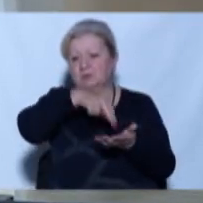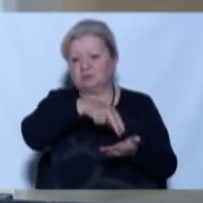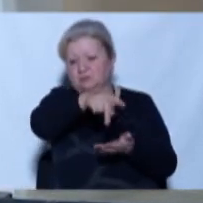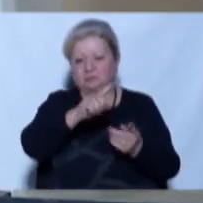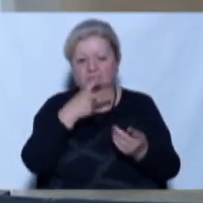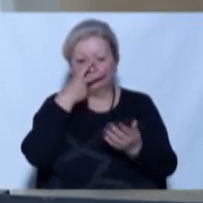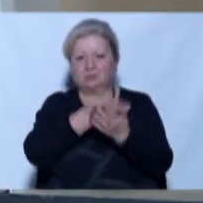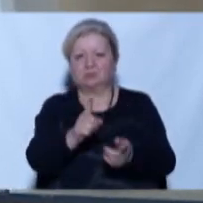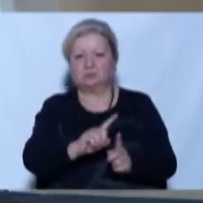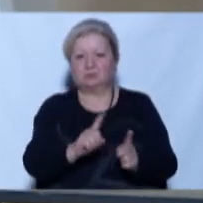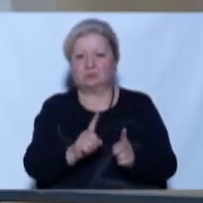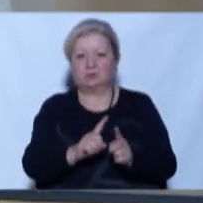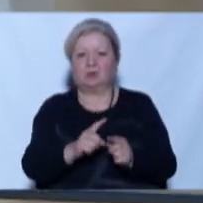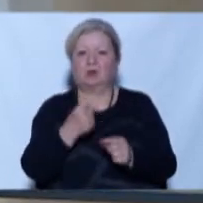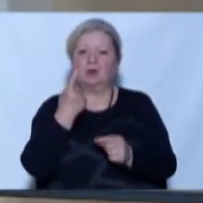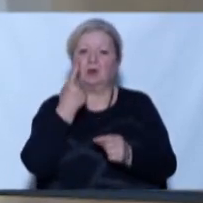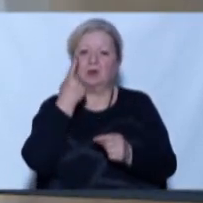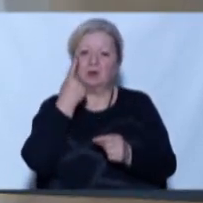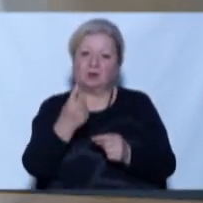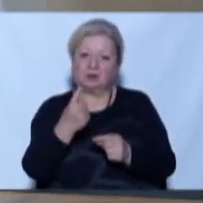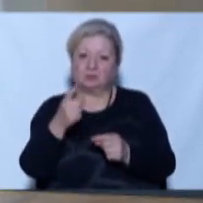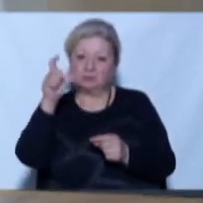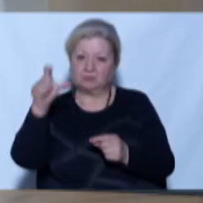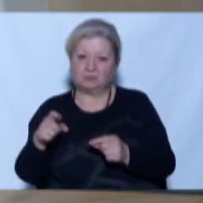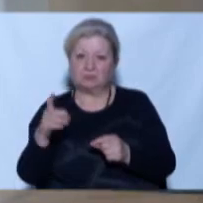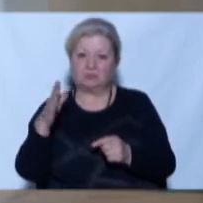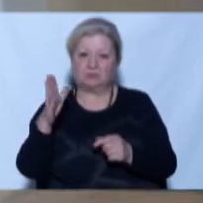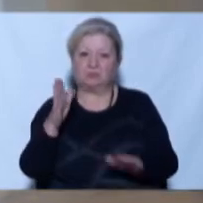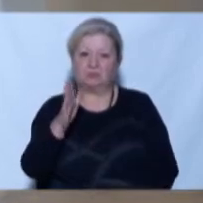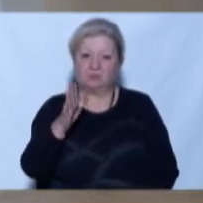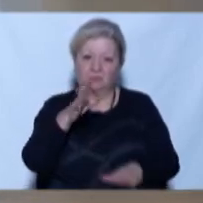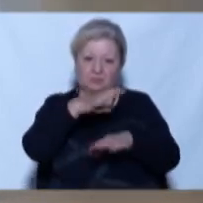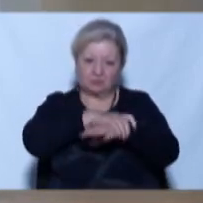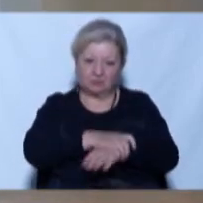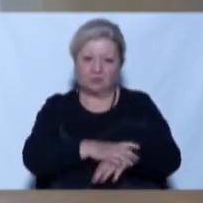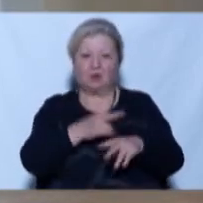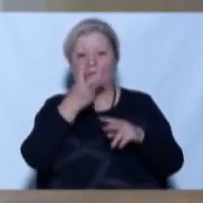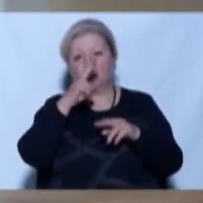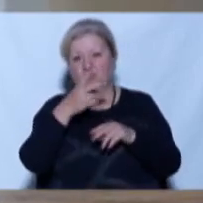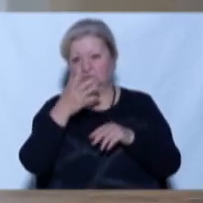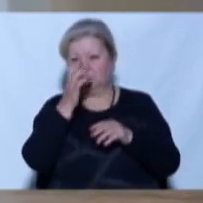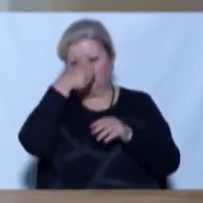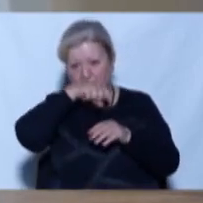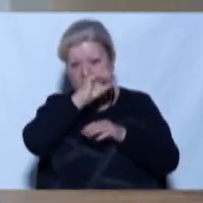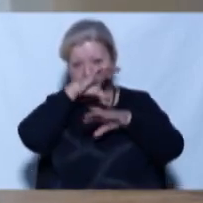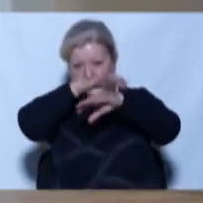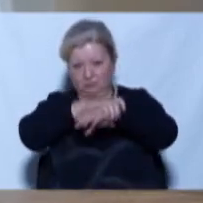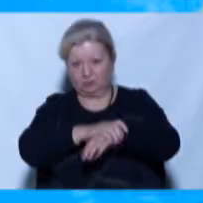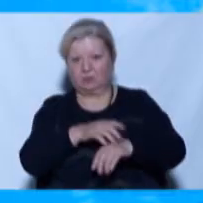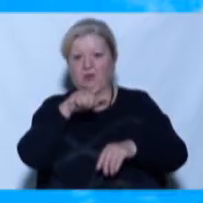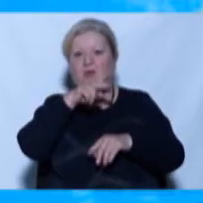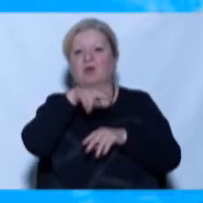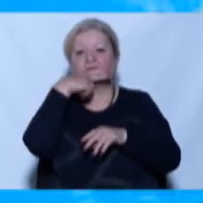ერთმა ფეხზე მოკიდა ხელი და თქვა, რომ ეს არის კოლონა. მეორემ ხორთუმზე მოკიდა ხელი და თქვა, რომ ეს არის